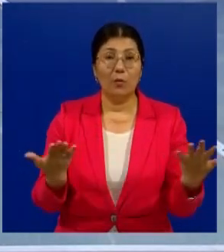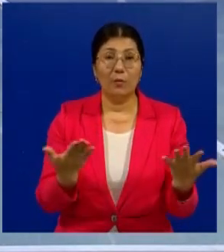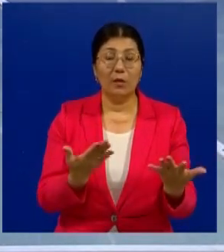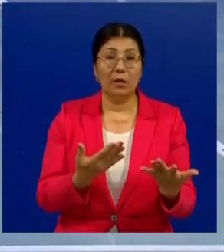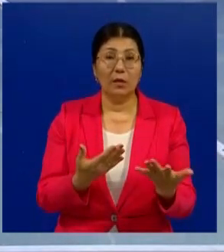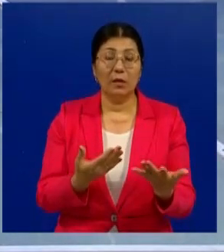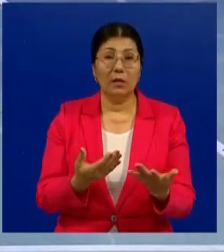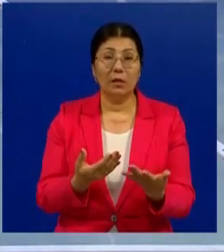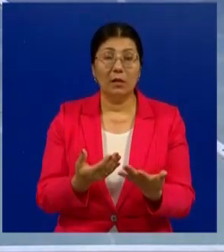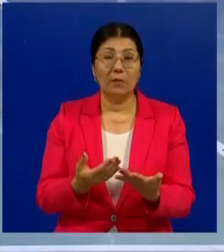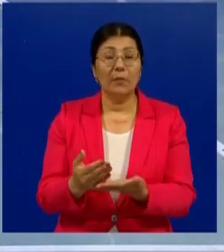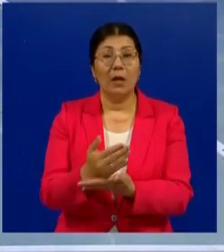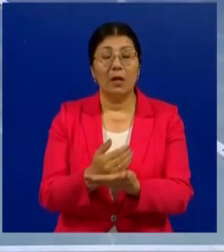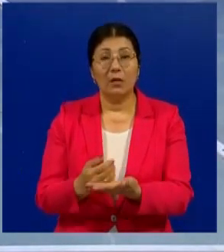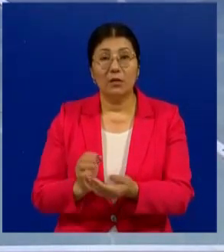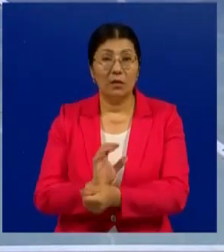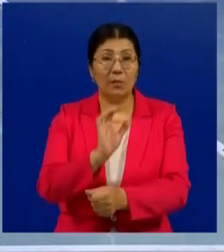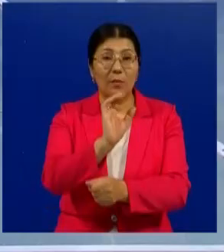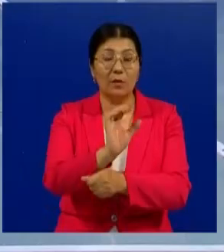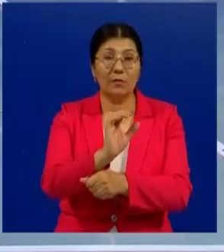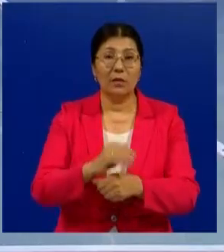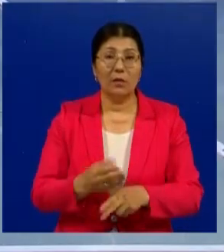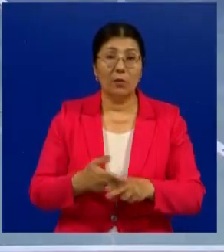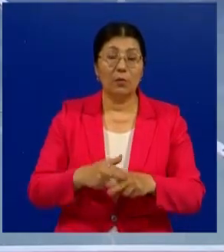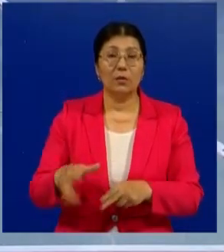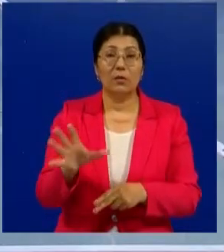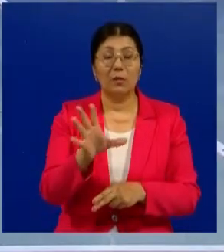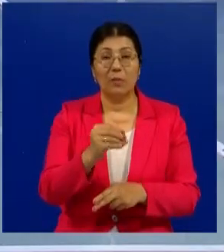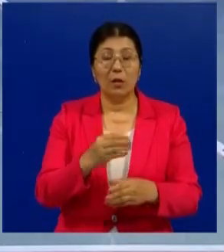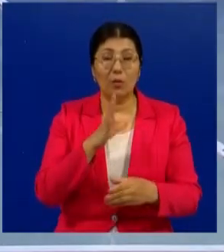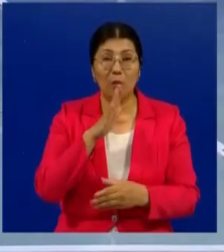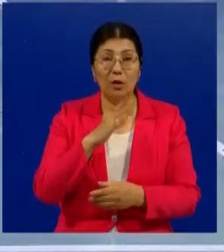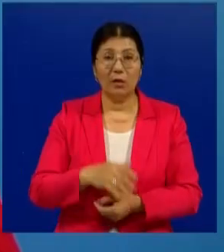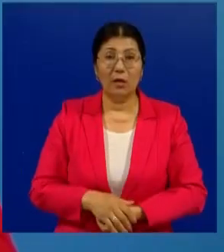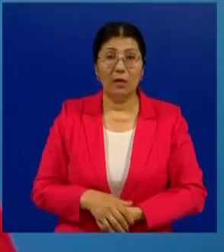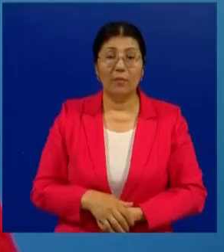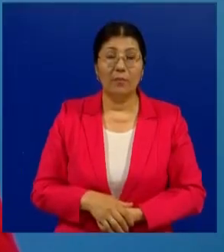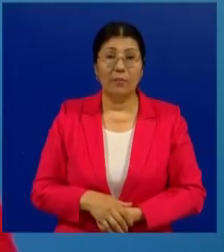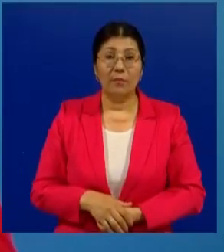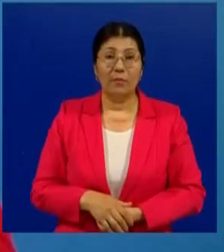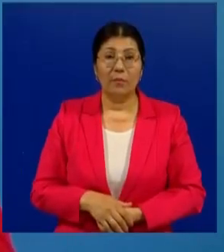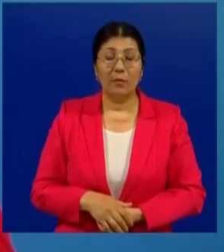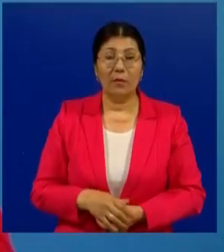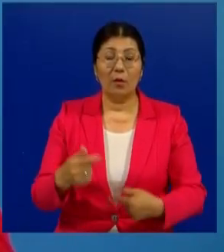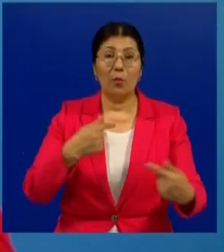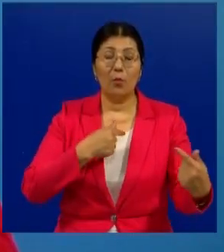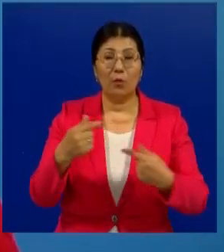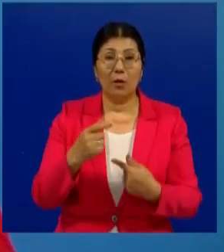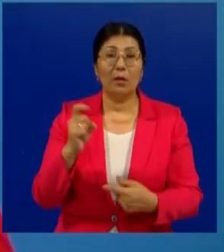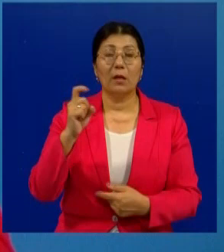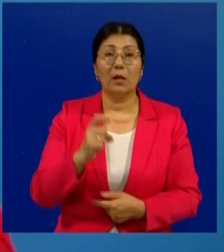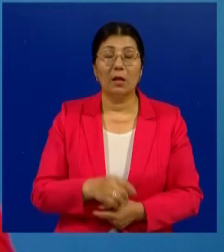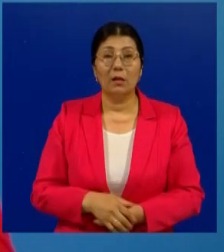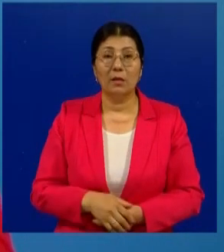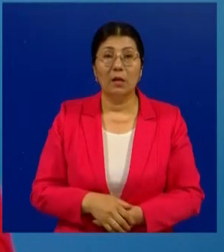жинап әкетіп жатты. Сол, яғни астық дайындау, ет дайындау кезеңіндегі қудаланған шаруалар туралы біздің негізгі менің